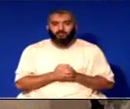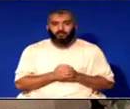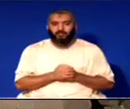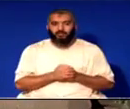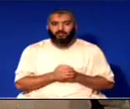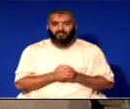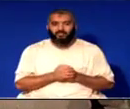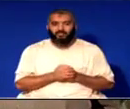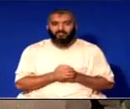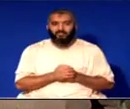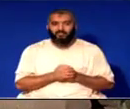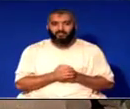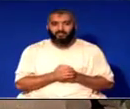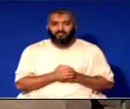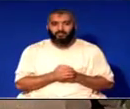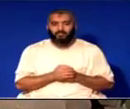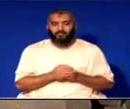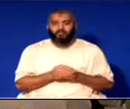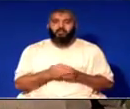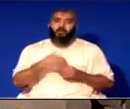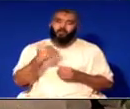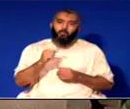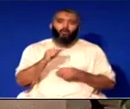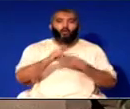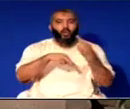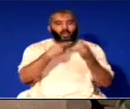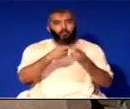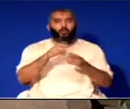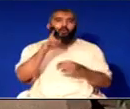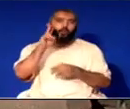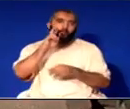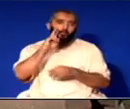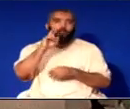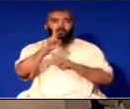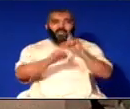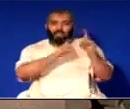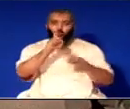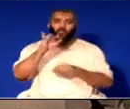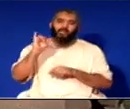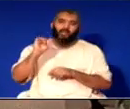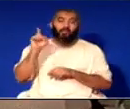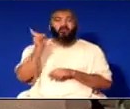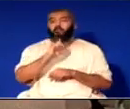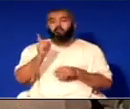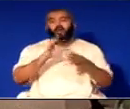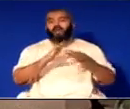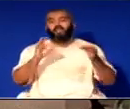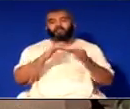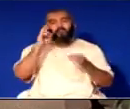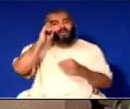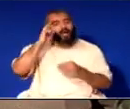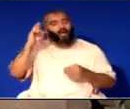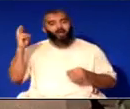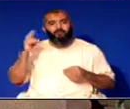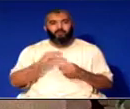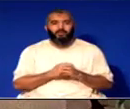لك الفتية، توضيح مسائل، توضيح إشكالات فقهية أو تفسير بعض الآيات الأحاديث